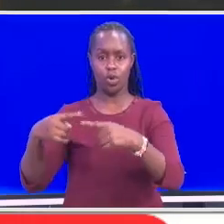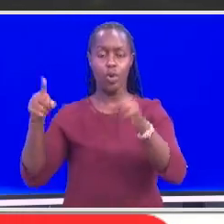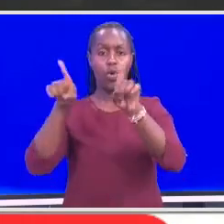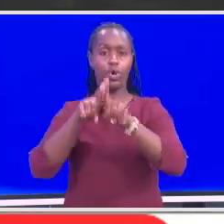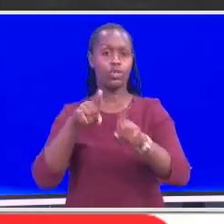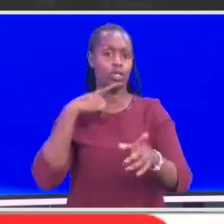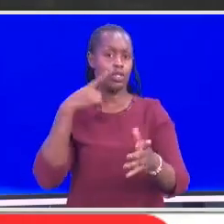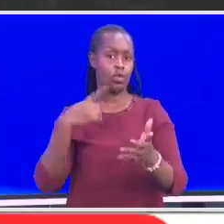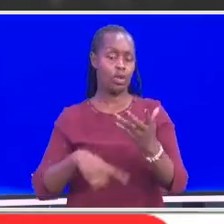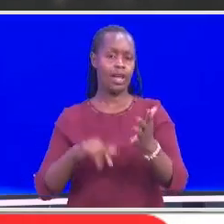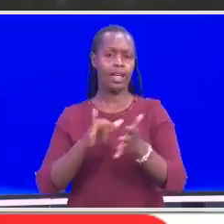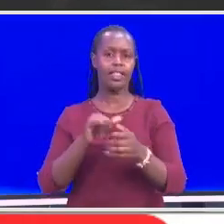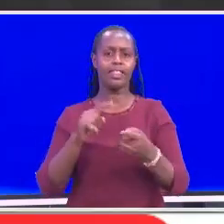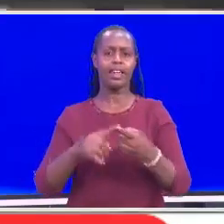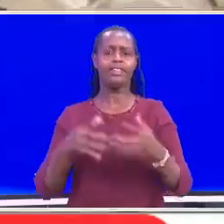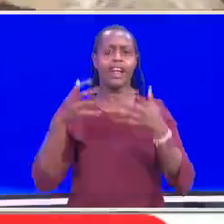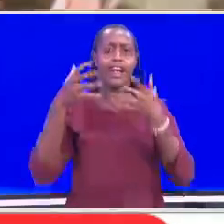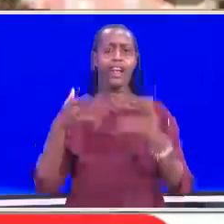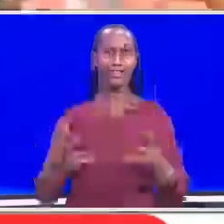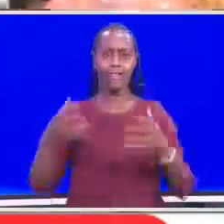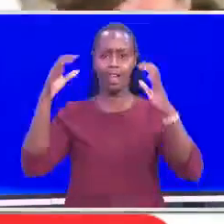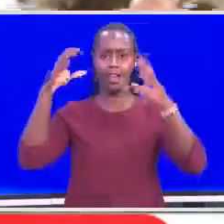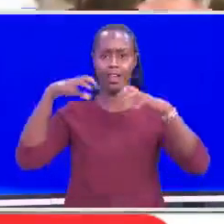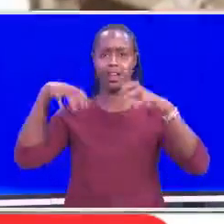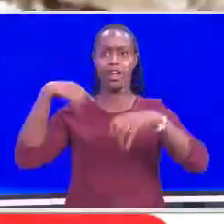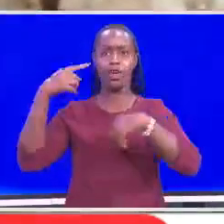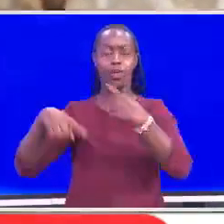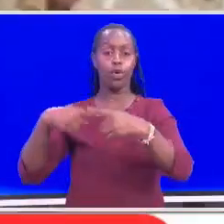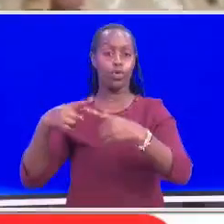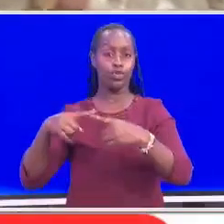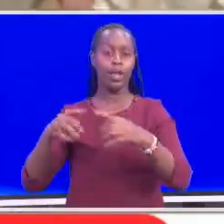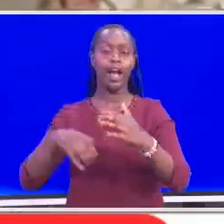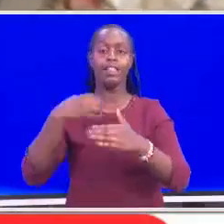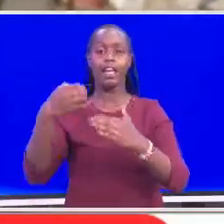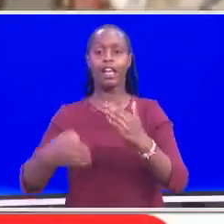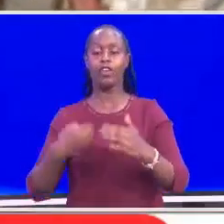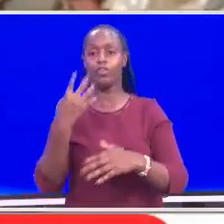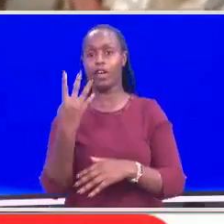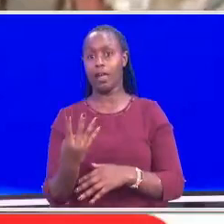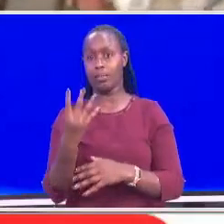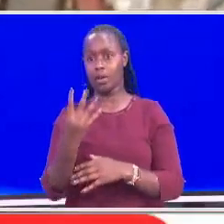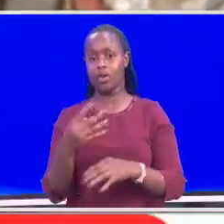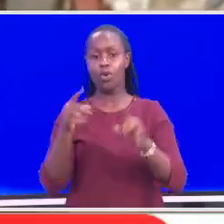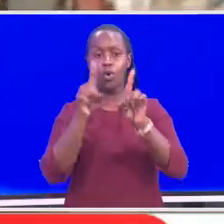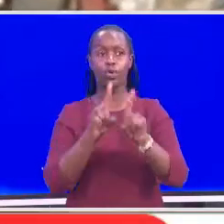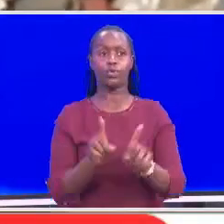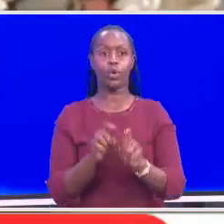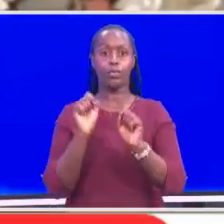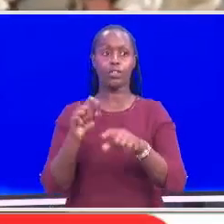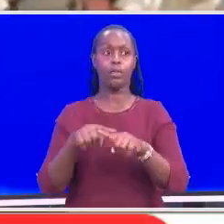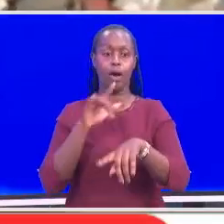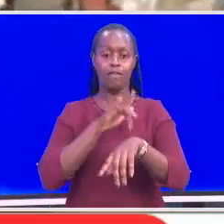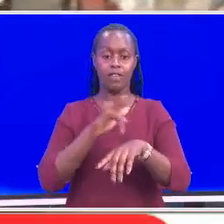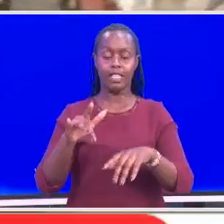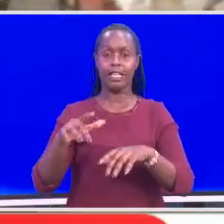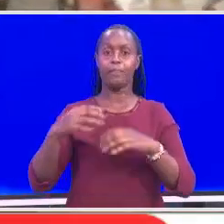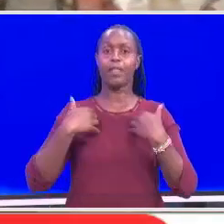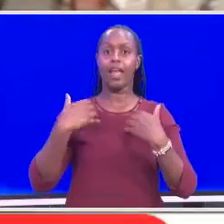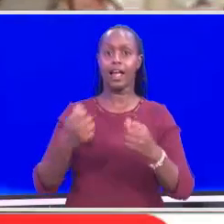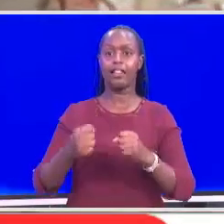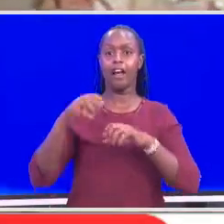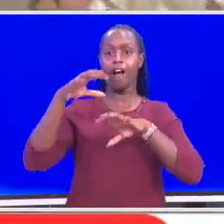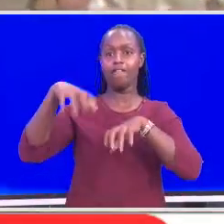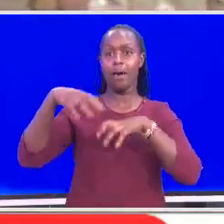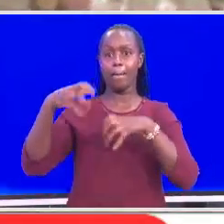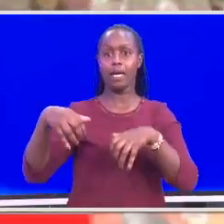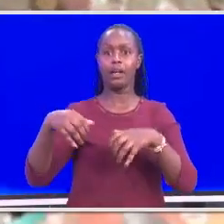vya juu vya mvua vinatarajiwa kufikia kilele mwezi huu wa Aprili, na huenda ikaathiri sekta za afya, kilimo na nishati miongoni mwa